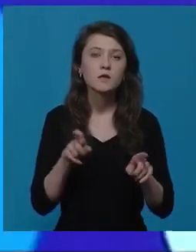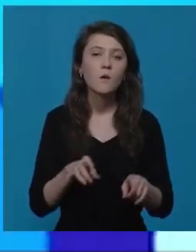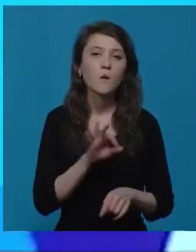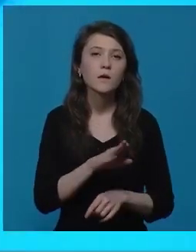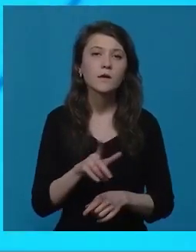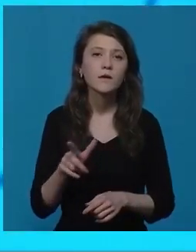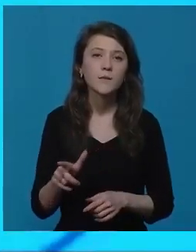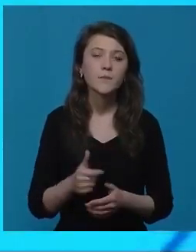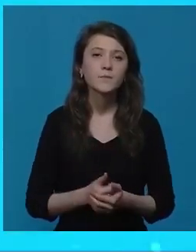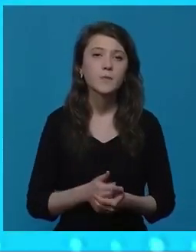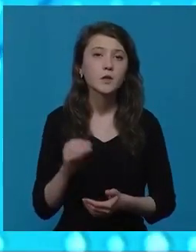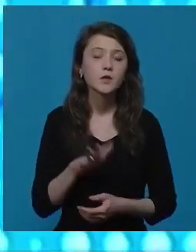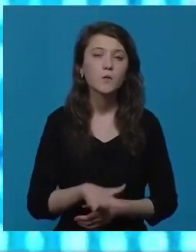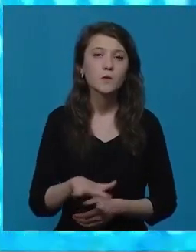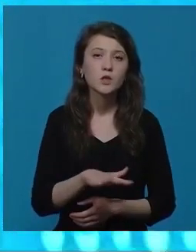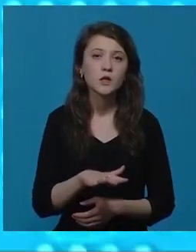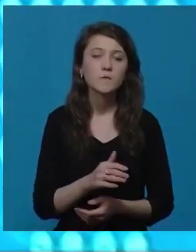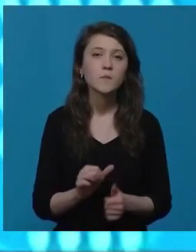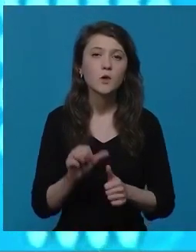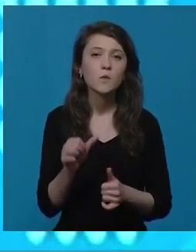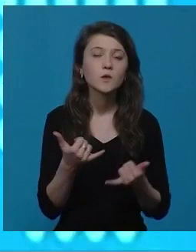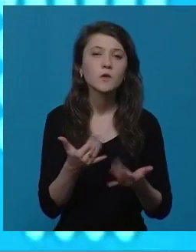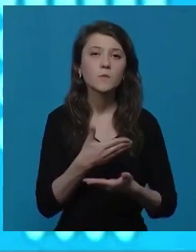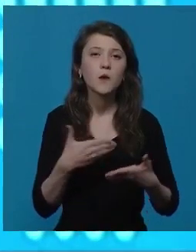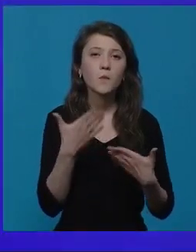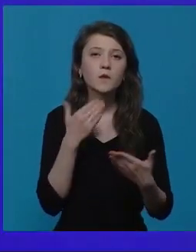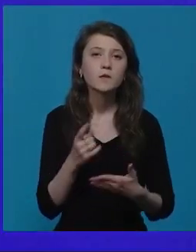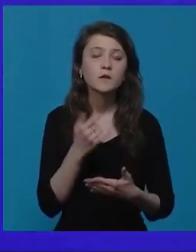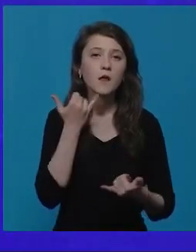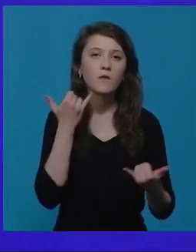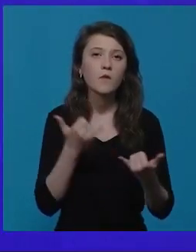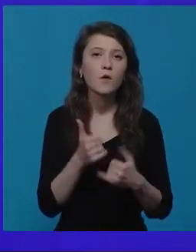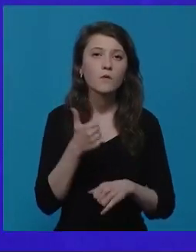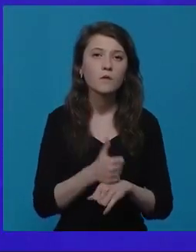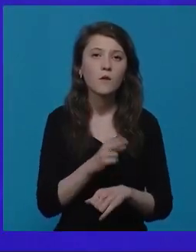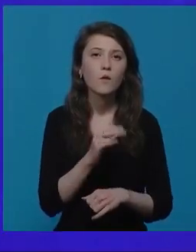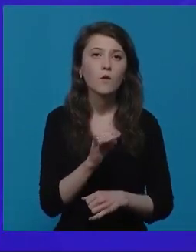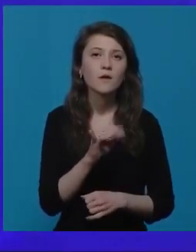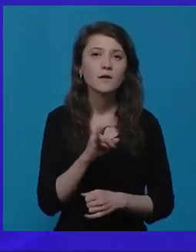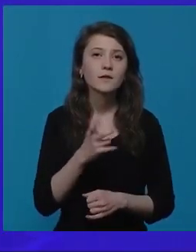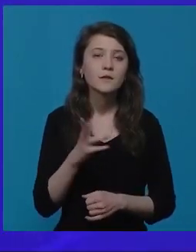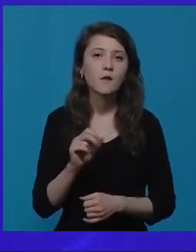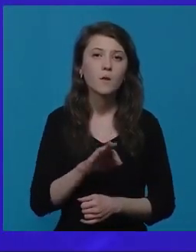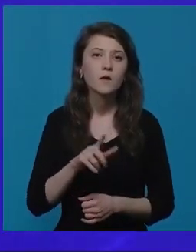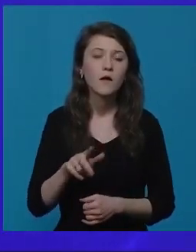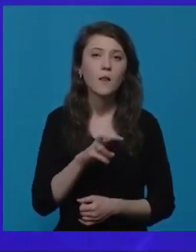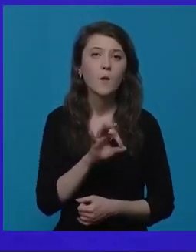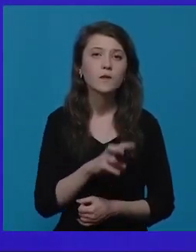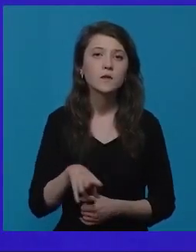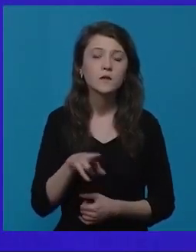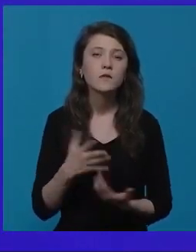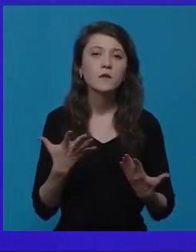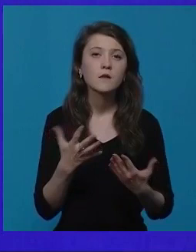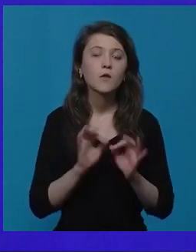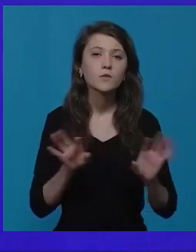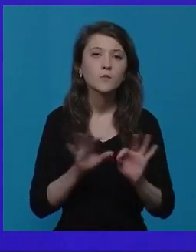територіальні громади Житомирщини. Зокрема, сьогодні ми поспілкувалися телефоном із головою Курненської громади Леонідом Корзуном, який розповів нам,